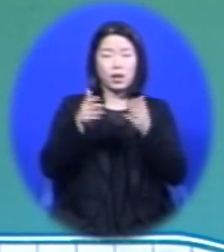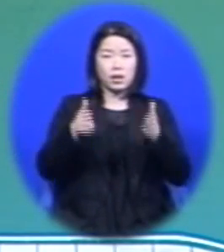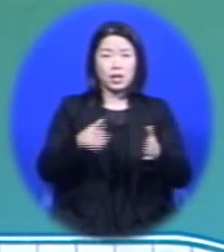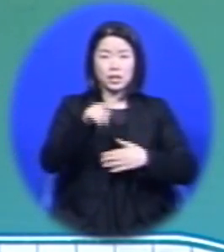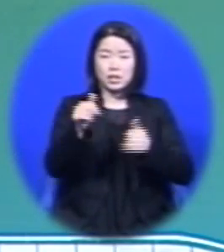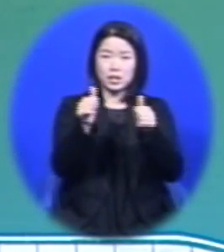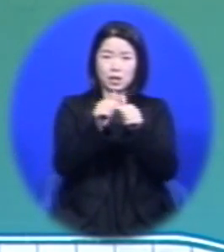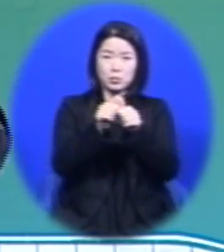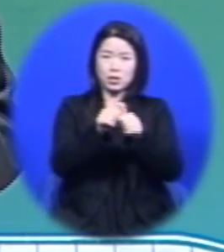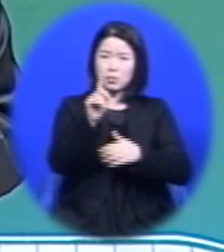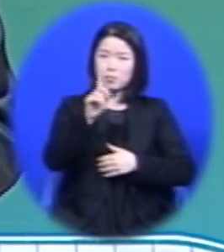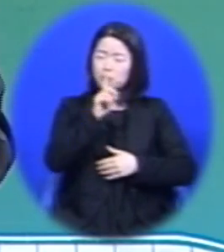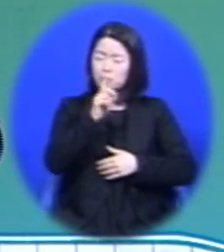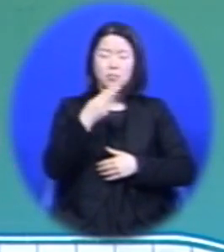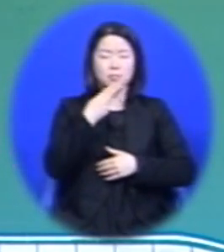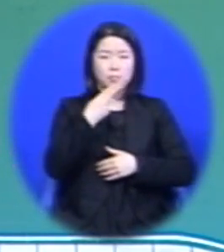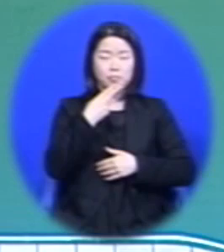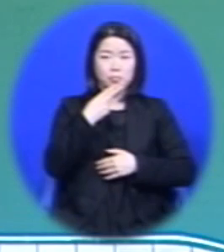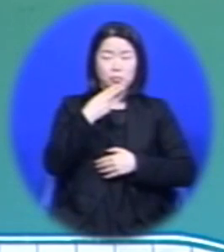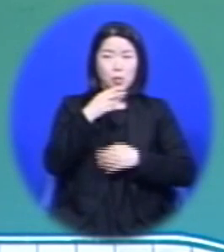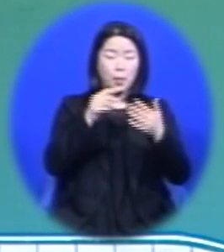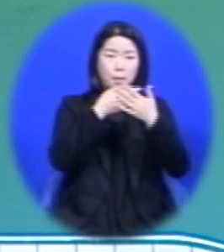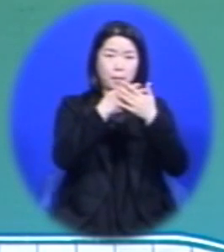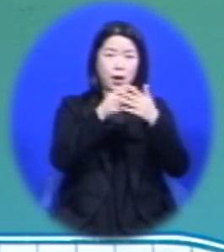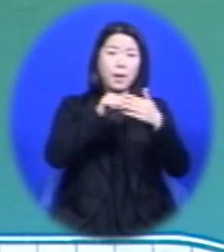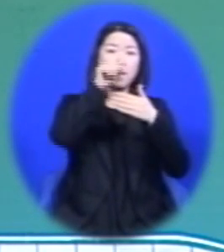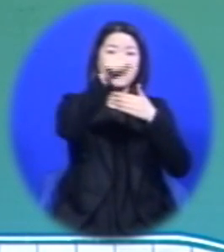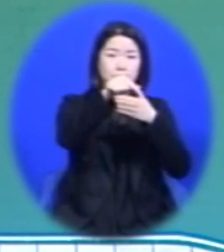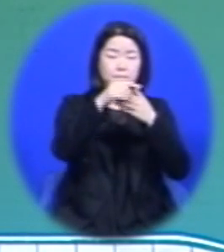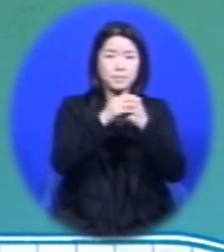남자는 한마디 하지도 않고 바깥에 있는